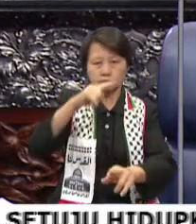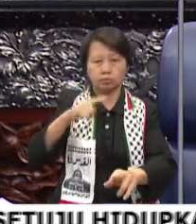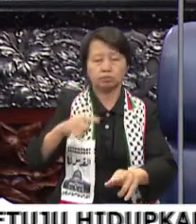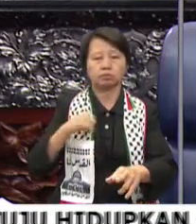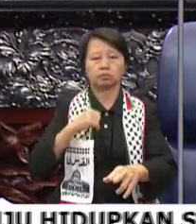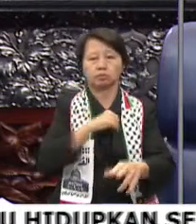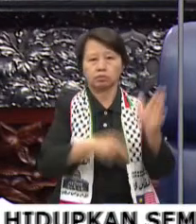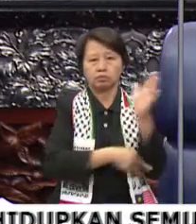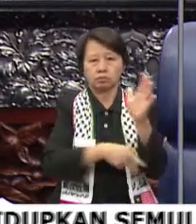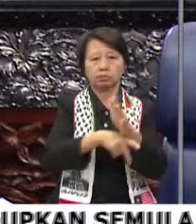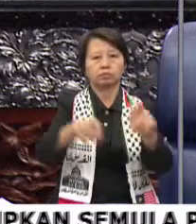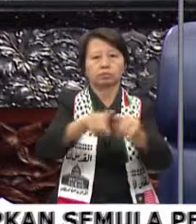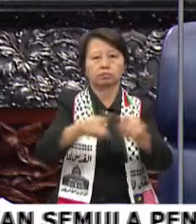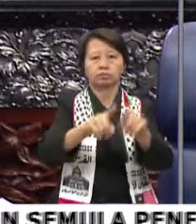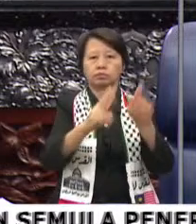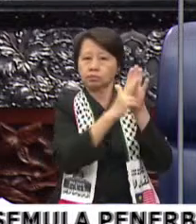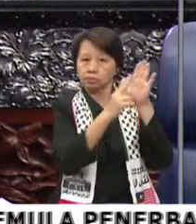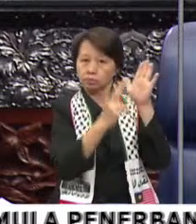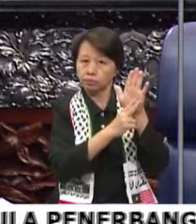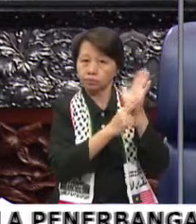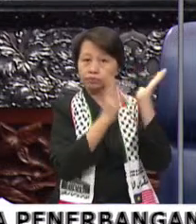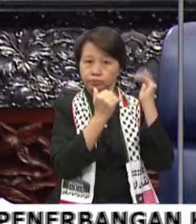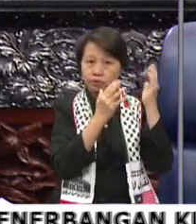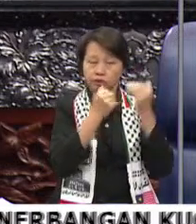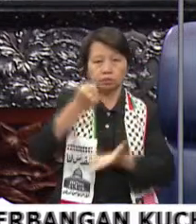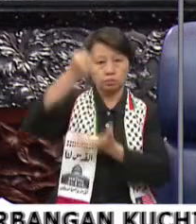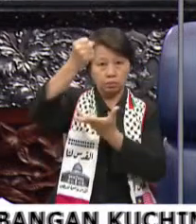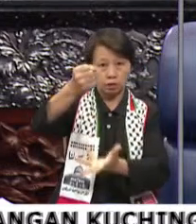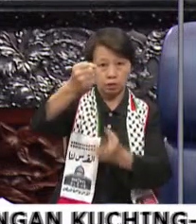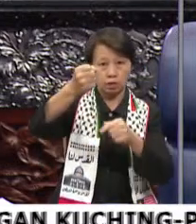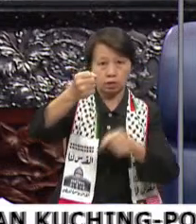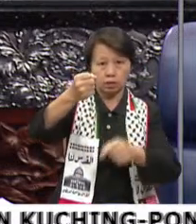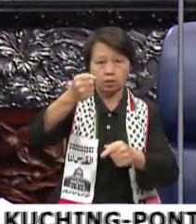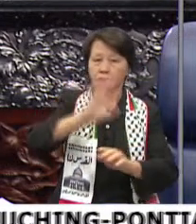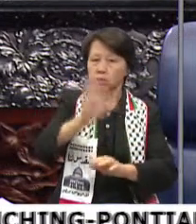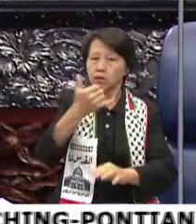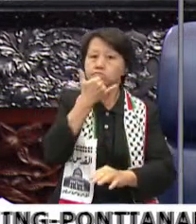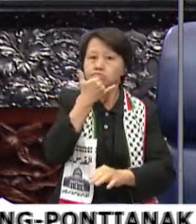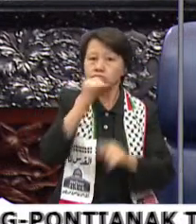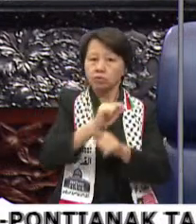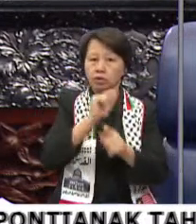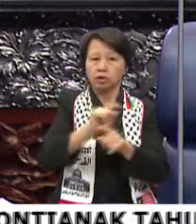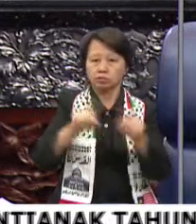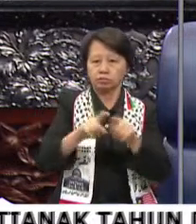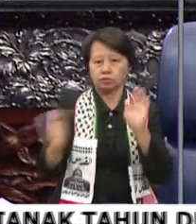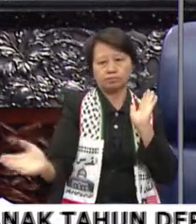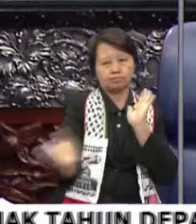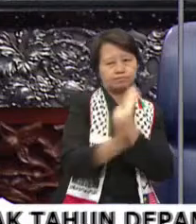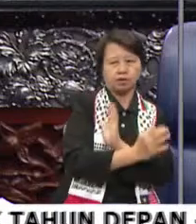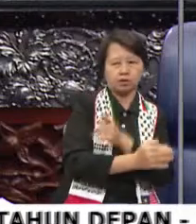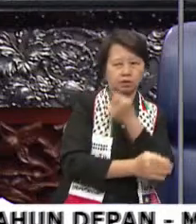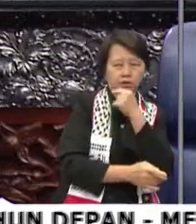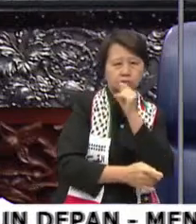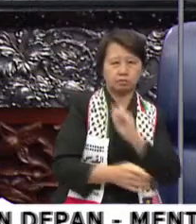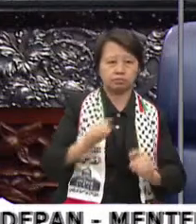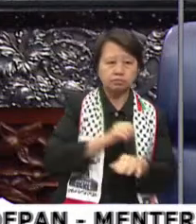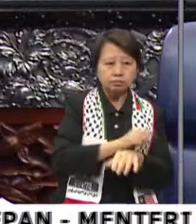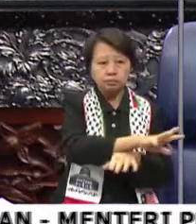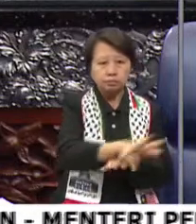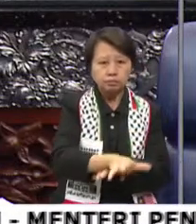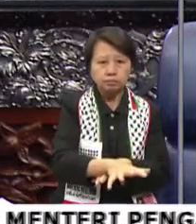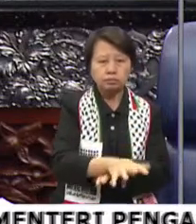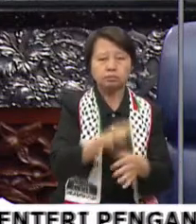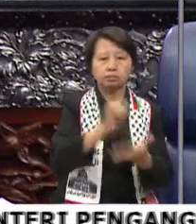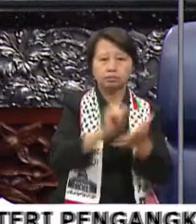parlimen sebagai undang-undang agar peruntukan ini tidak disalahgunakan sebagai balasan untuk mempengaruhi